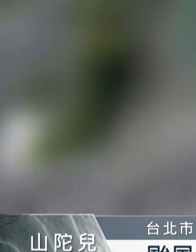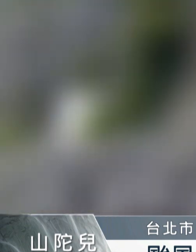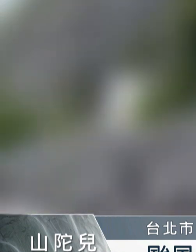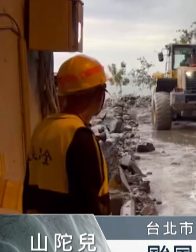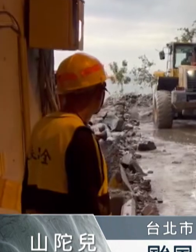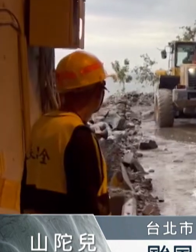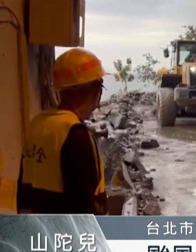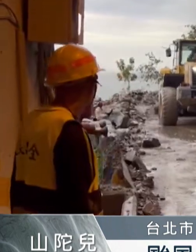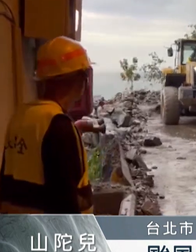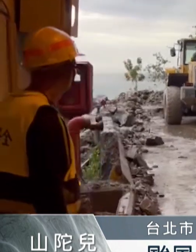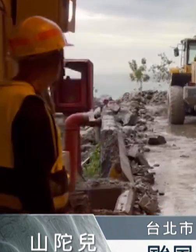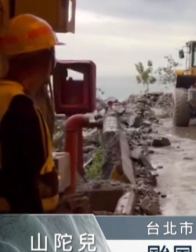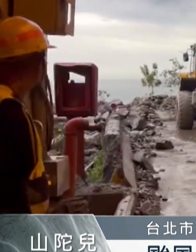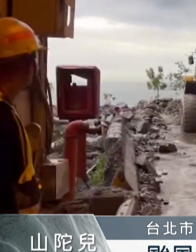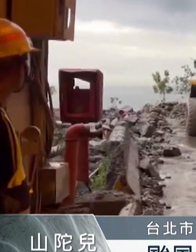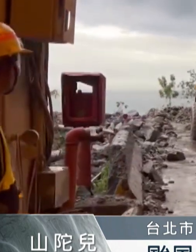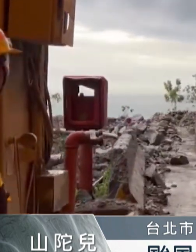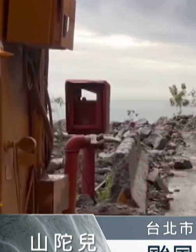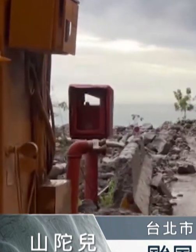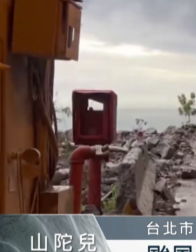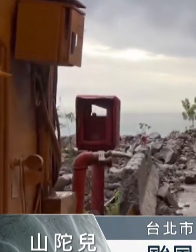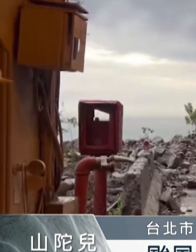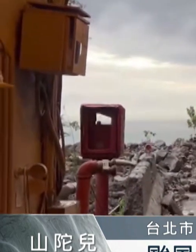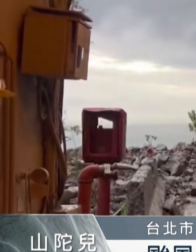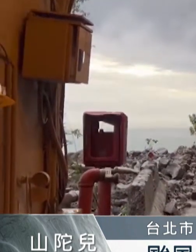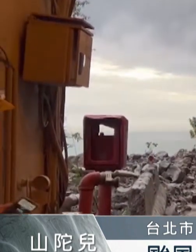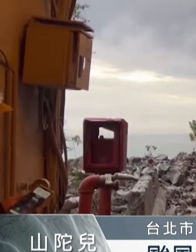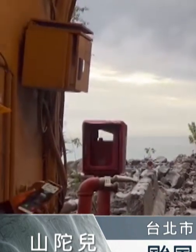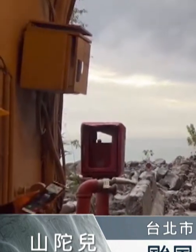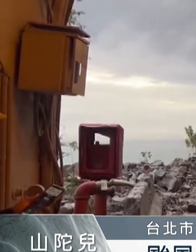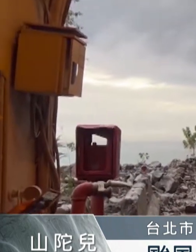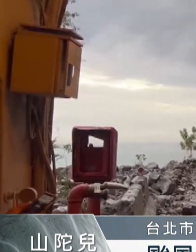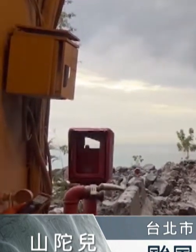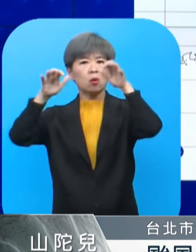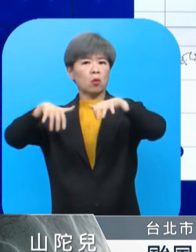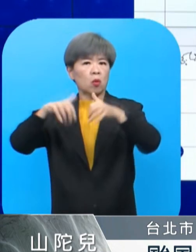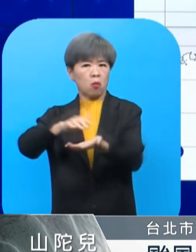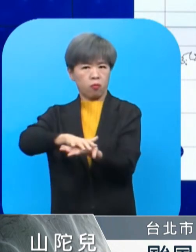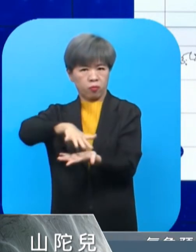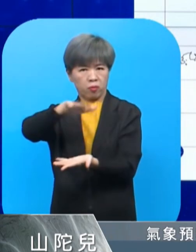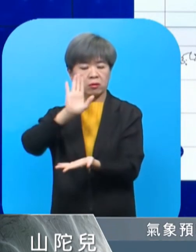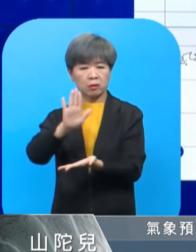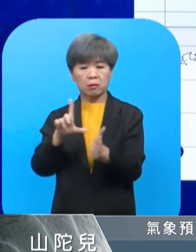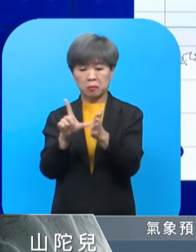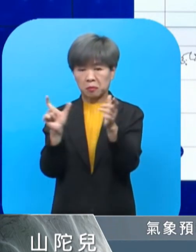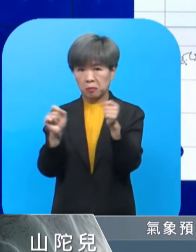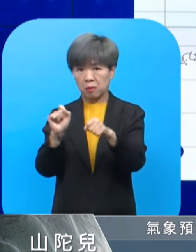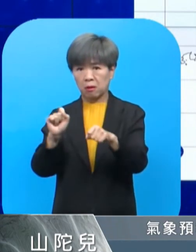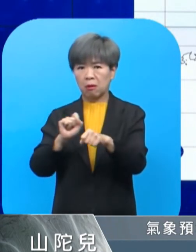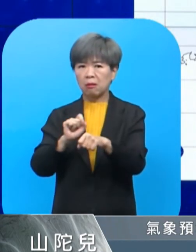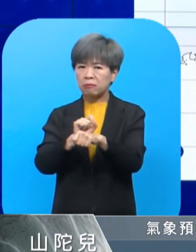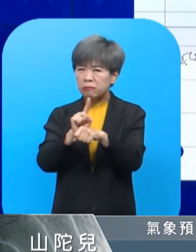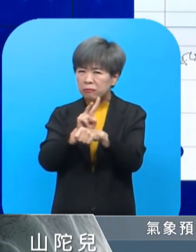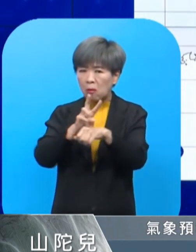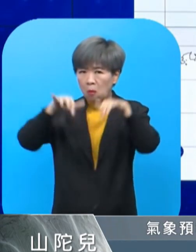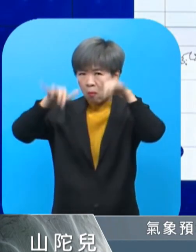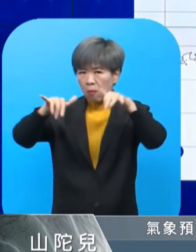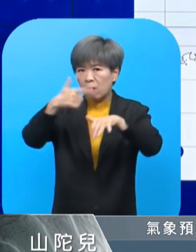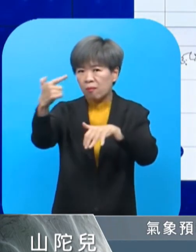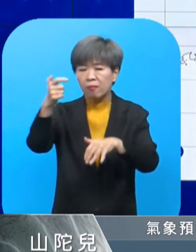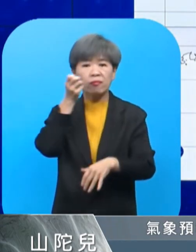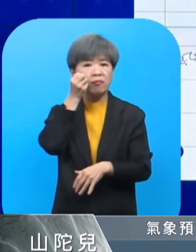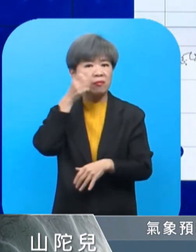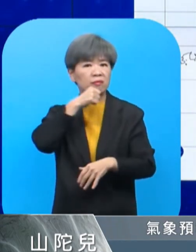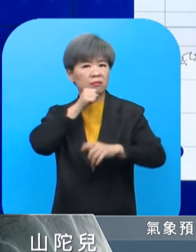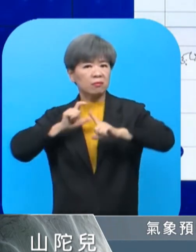上。气象署也针对台东山区发布大豪雨发生的可能性。 短延时强降雨，尤其在花东、